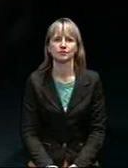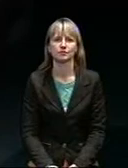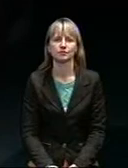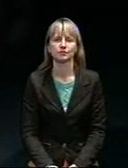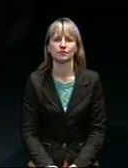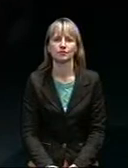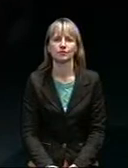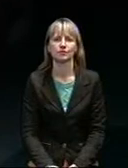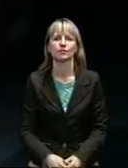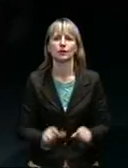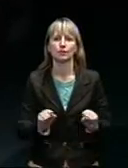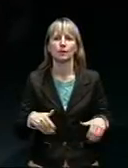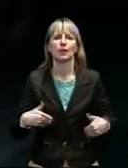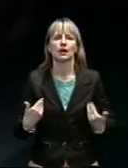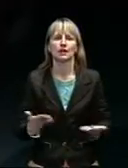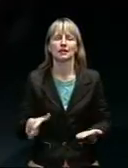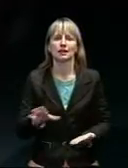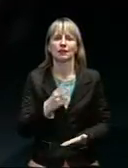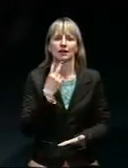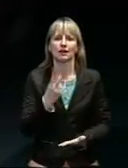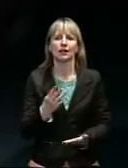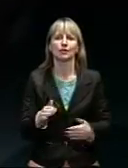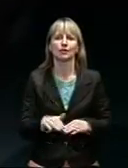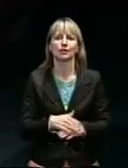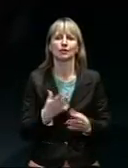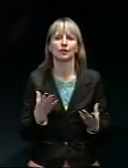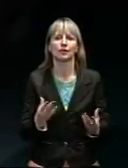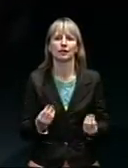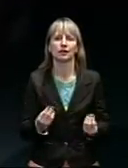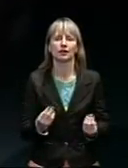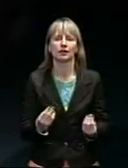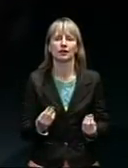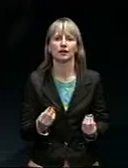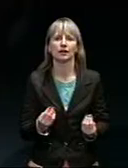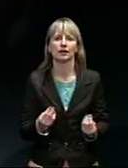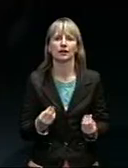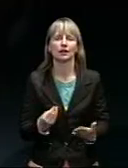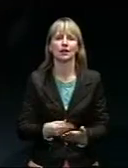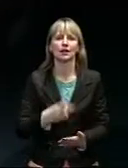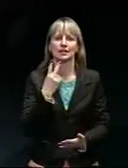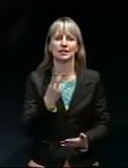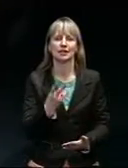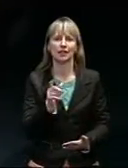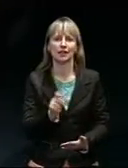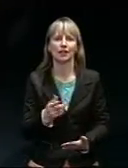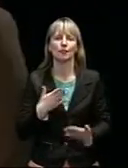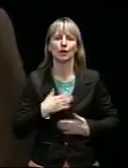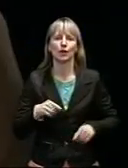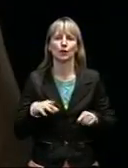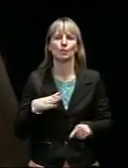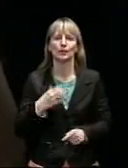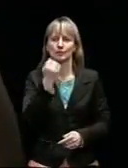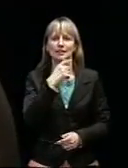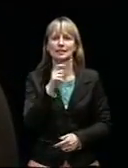Можна спочатку поздороватися, да, з усіма? Да, добрий день. Денис, добрий день, дорогі зрителі. Очень приятно знаходитися здесь в студії. Спасибо